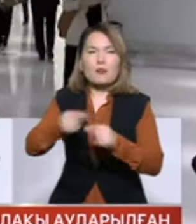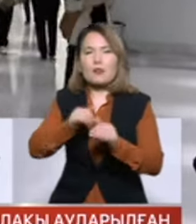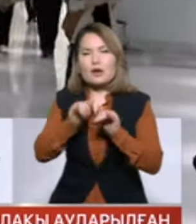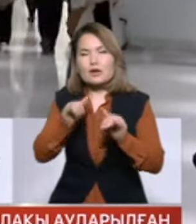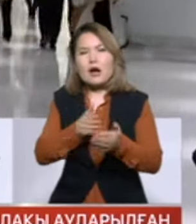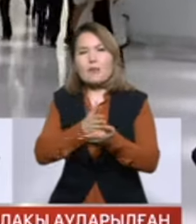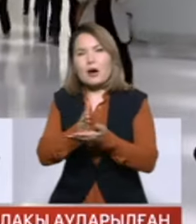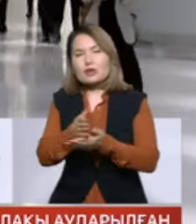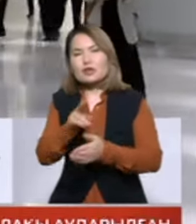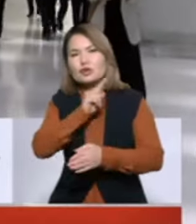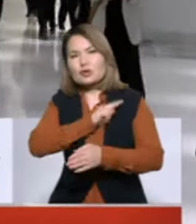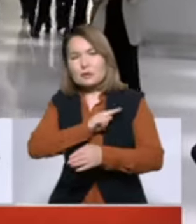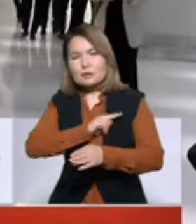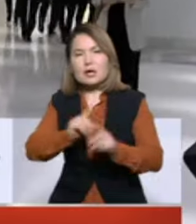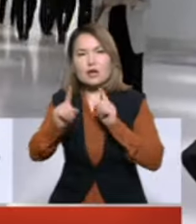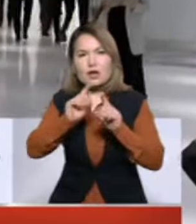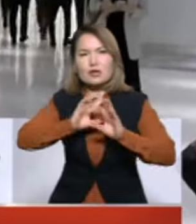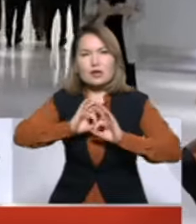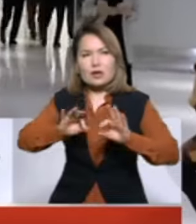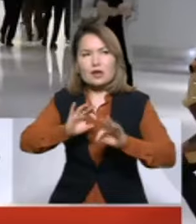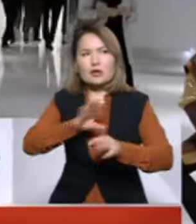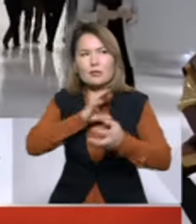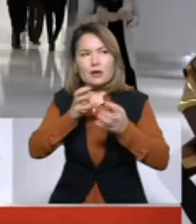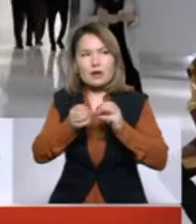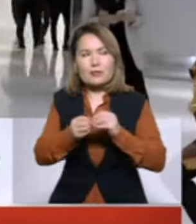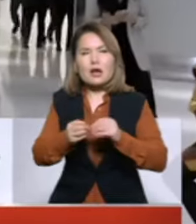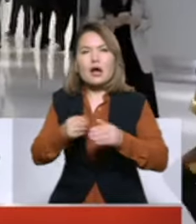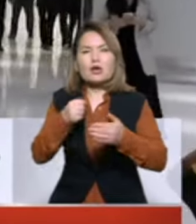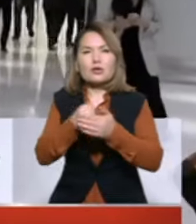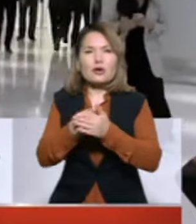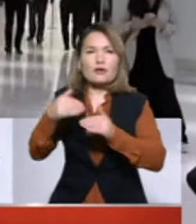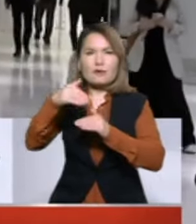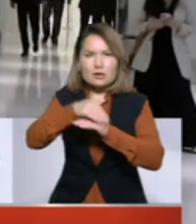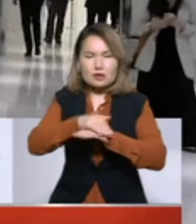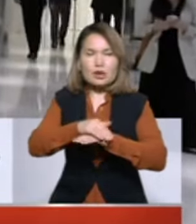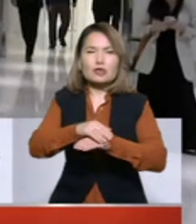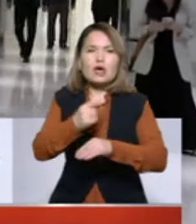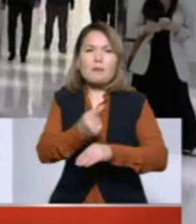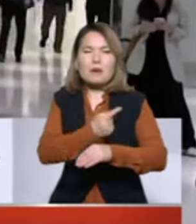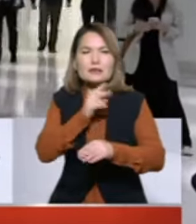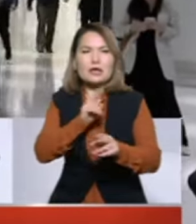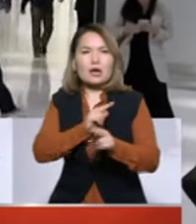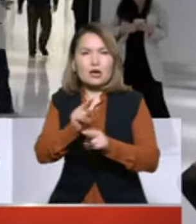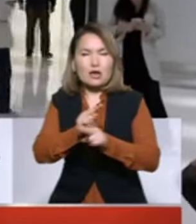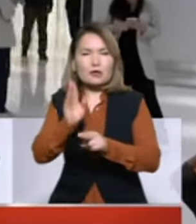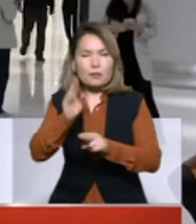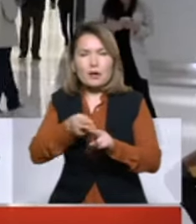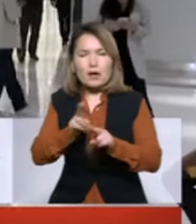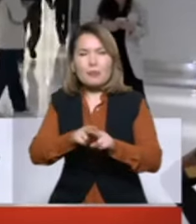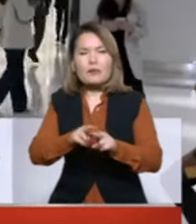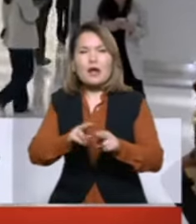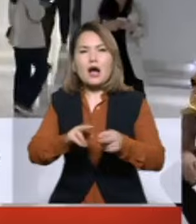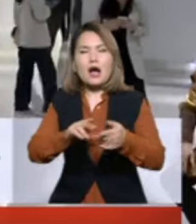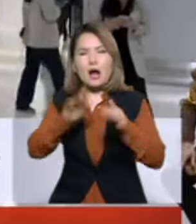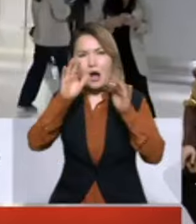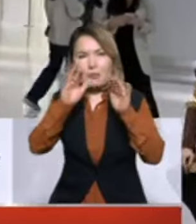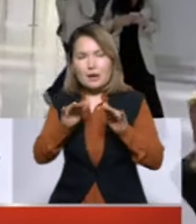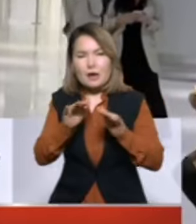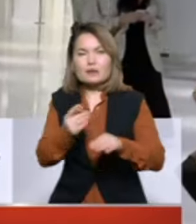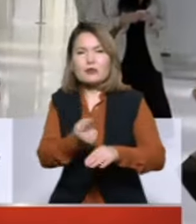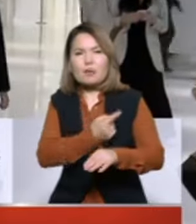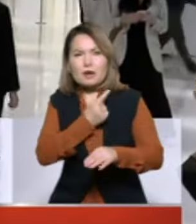бақты дәл қазір сессиялар өтіп жатыр. Кешке қарай екі мастер-класс болады, ол жерде біз ақпарат өндірушілерге осы